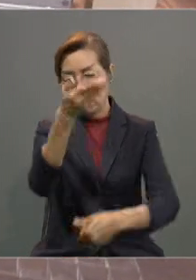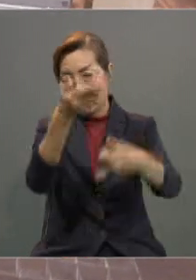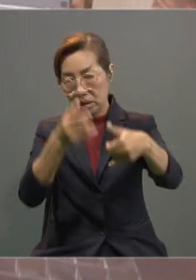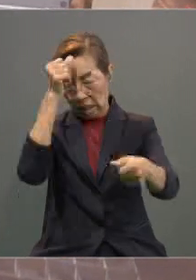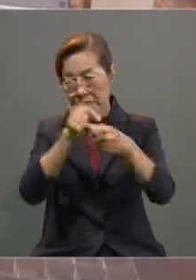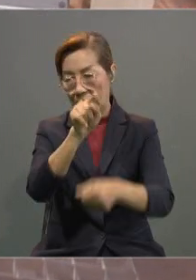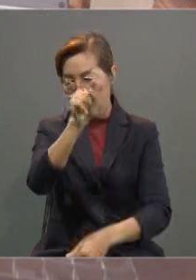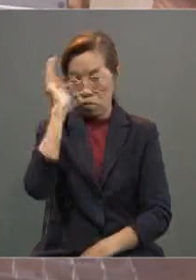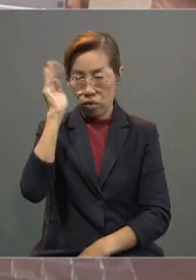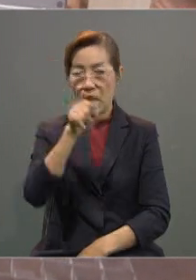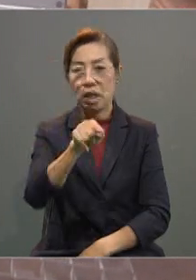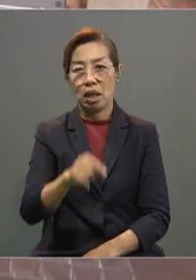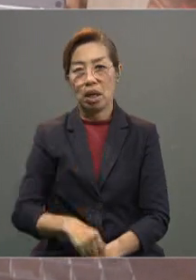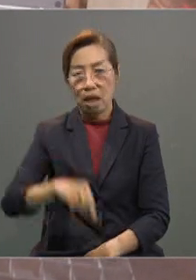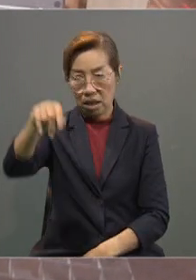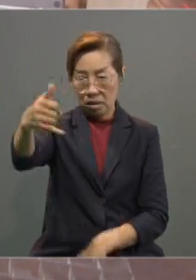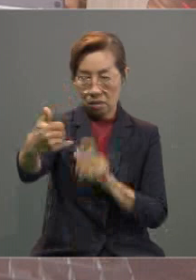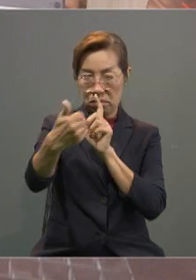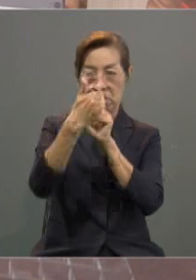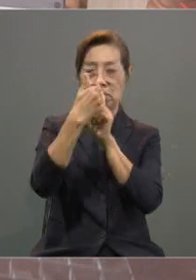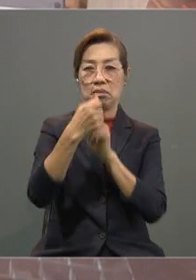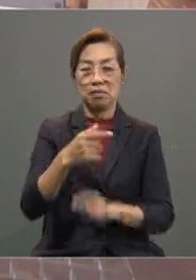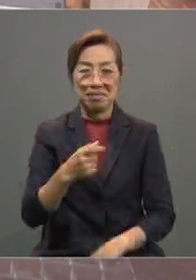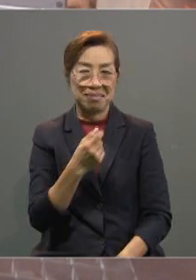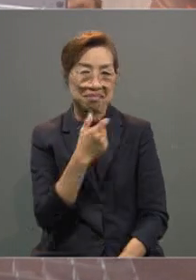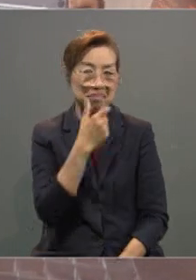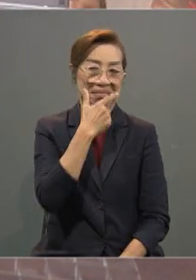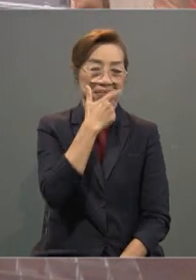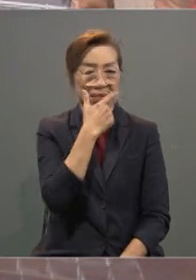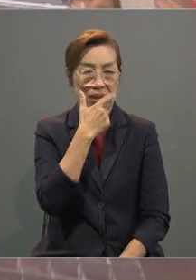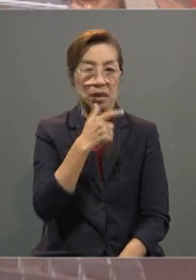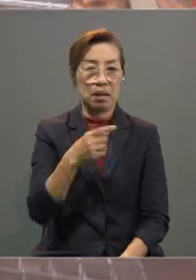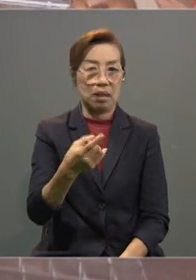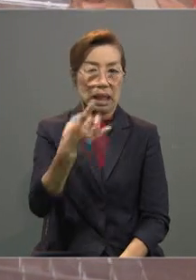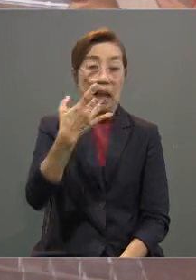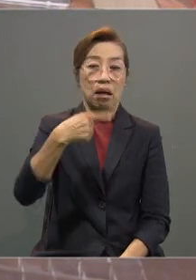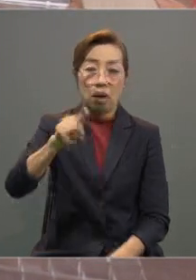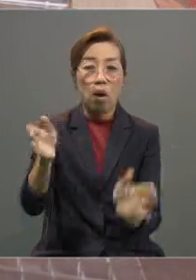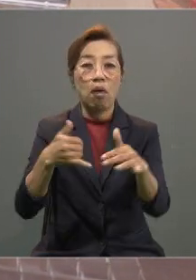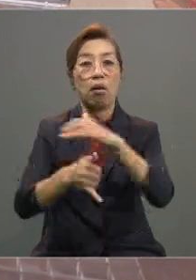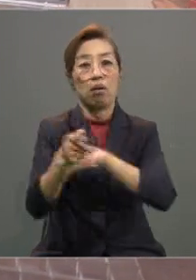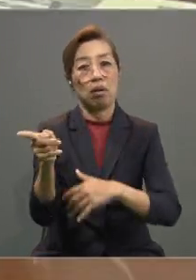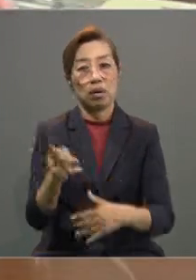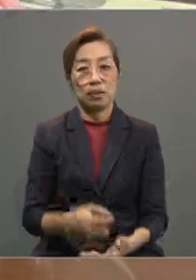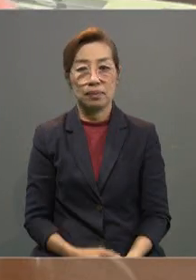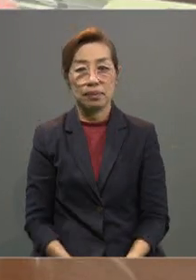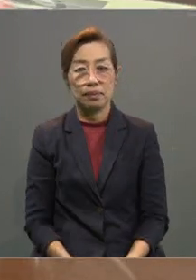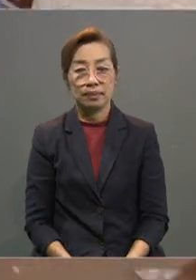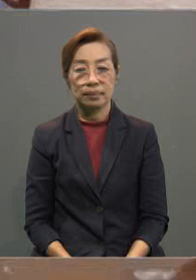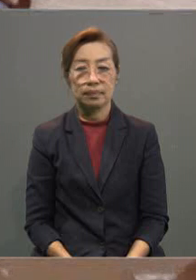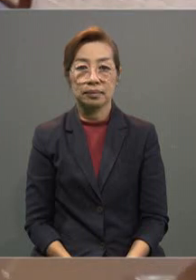คนนี้แหละเค้าเดินมาแล้วเหมือนเมายิ้มเย้ยฉันแล้วเ้าก็เดินเข้าห้องแกก็พูดไปอื